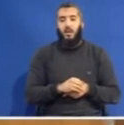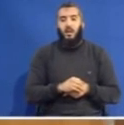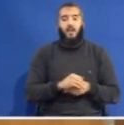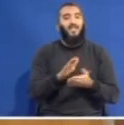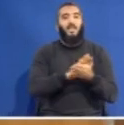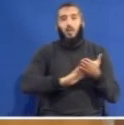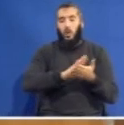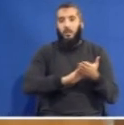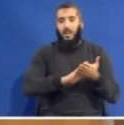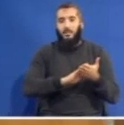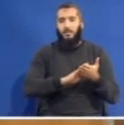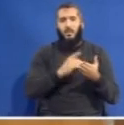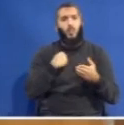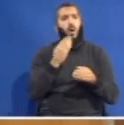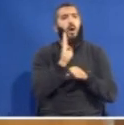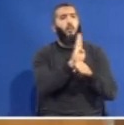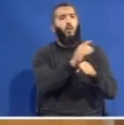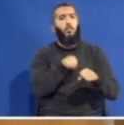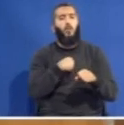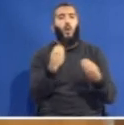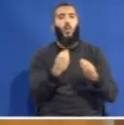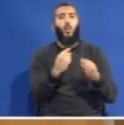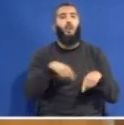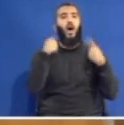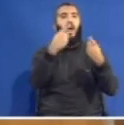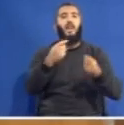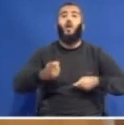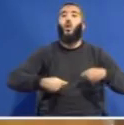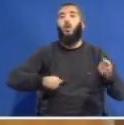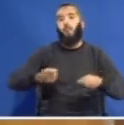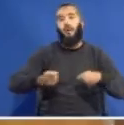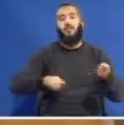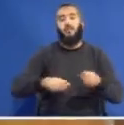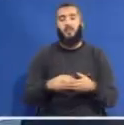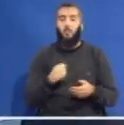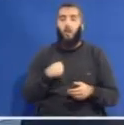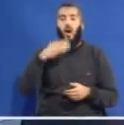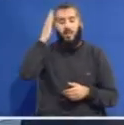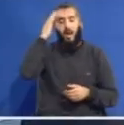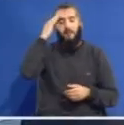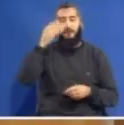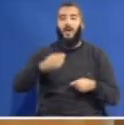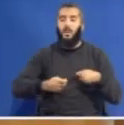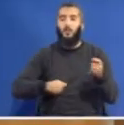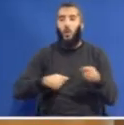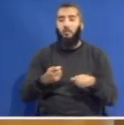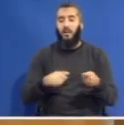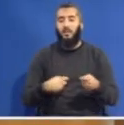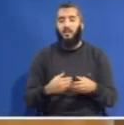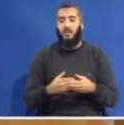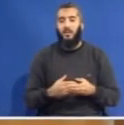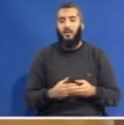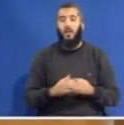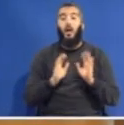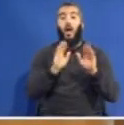ودلني على سوق المدينة، فأنا تاجر وأنا أعرف الحرفة، حرفة التجارة،